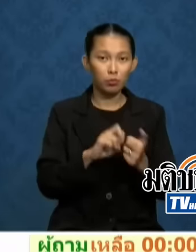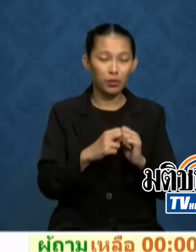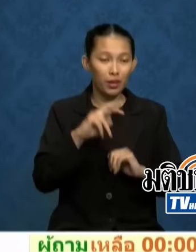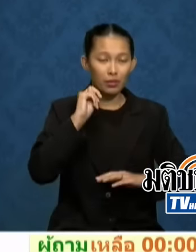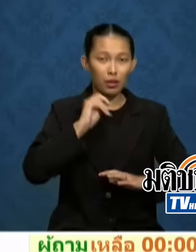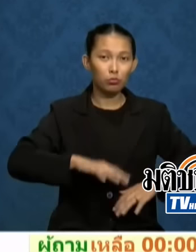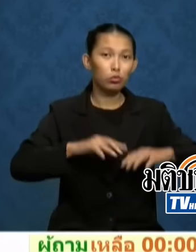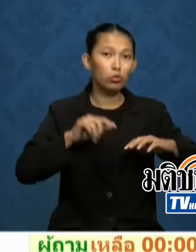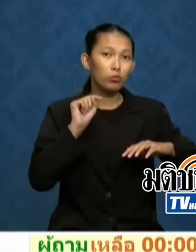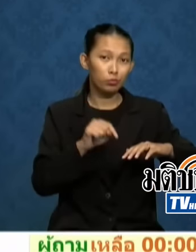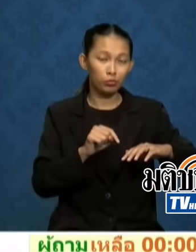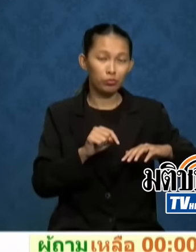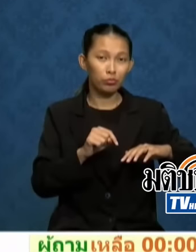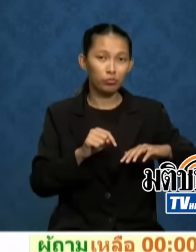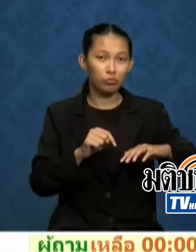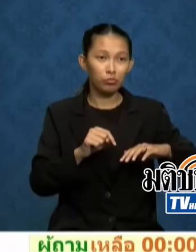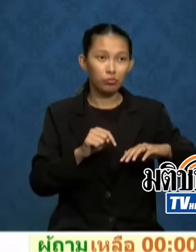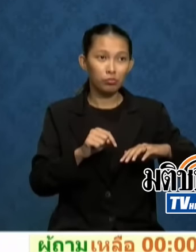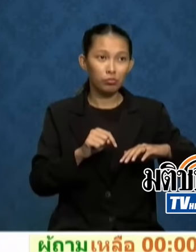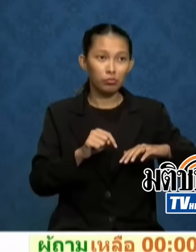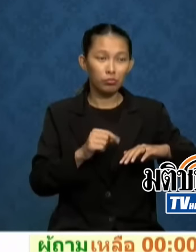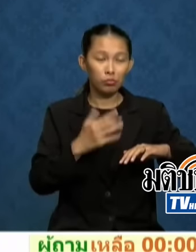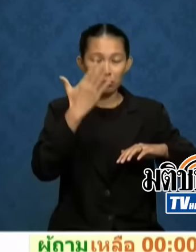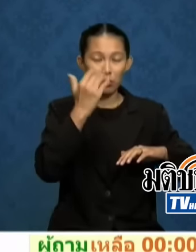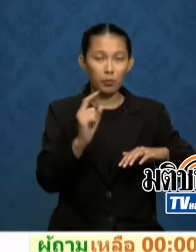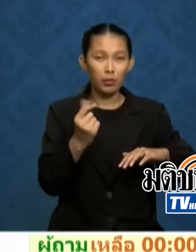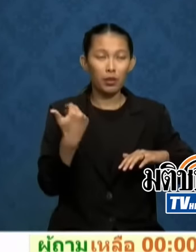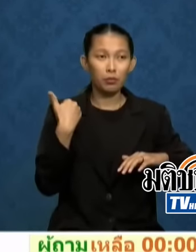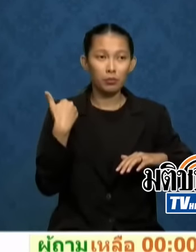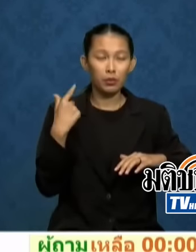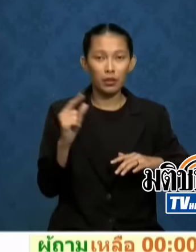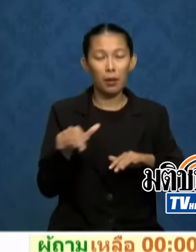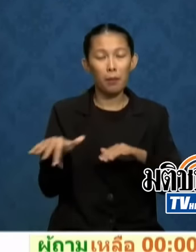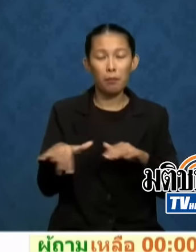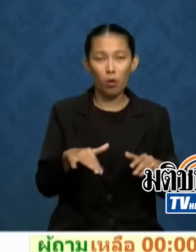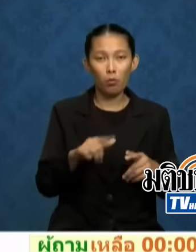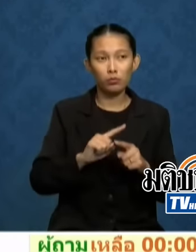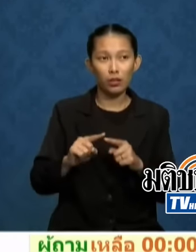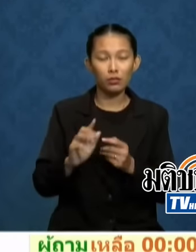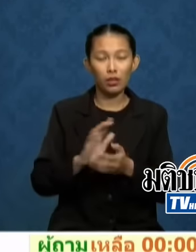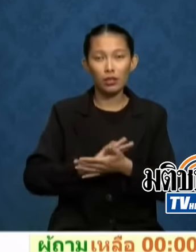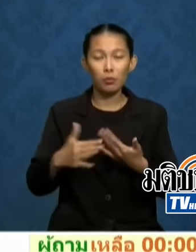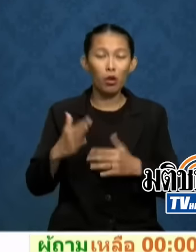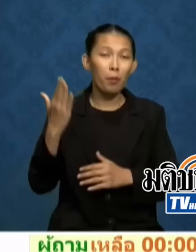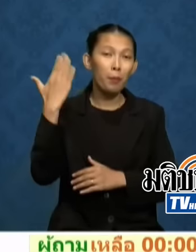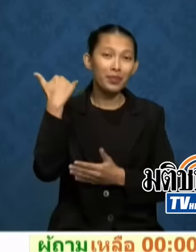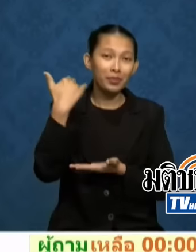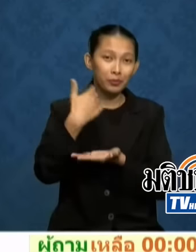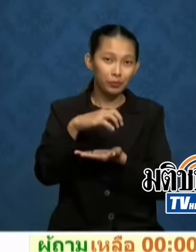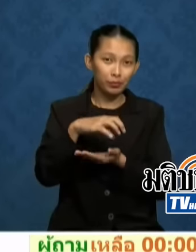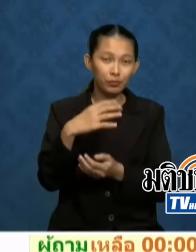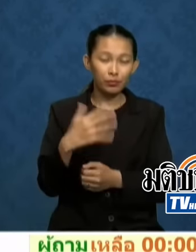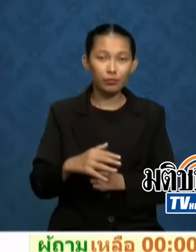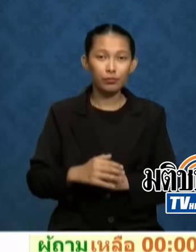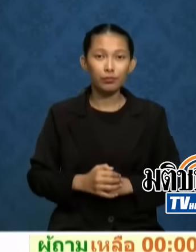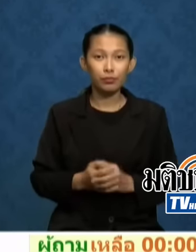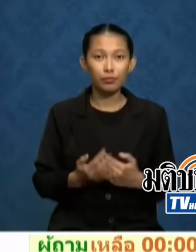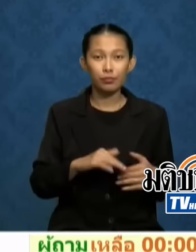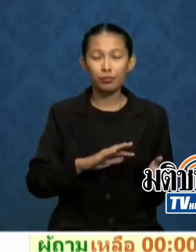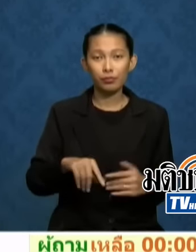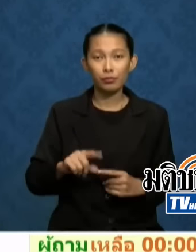ภัยซึ่งเป็นเรื่องที่หลังจากที่มีการเตรียมความพร้อมที่ผมกล่าวเบื้องต้นมาแล้วนะครับส